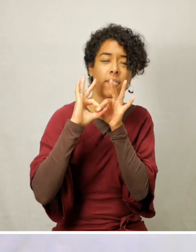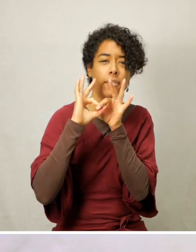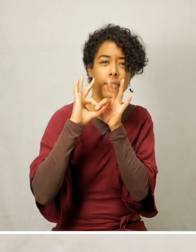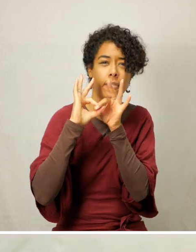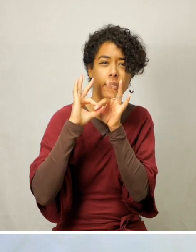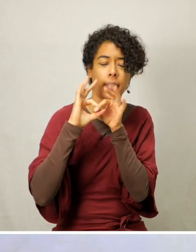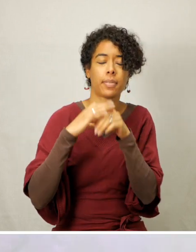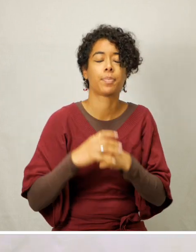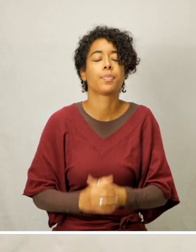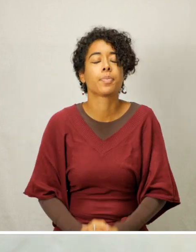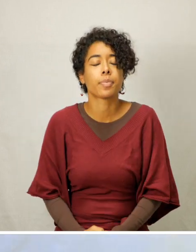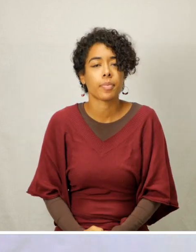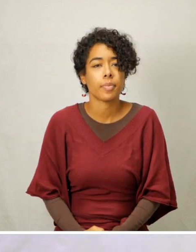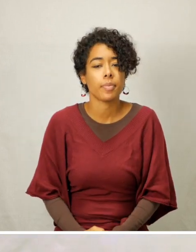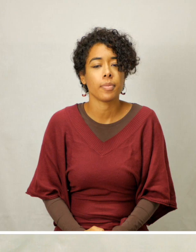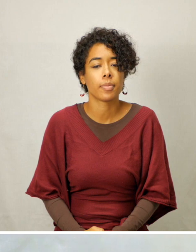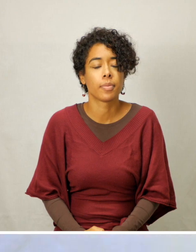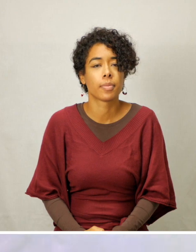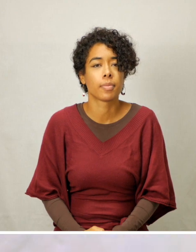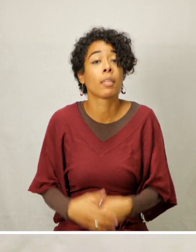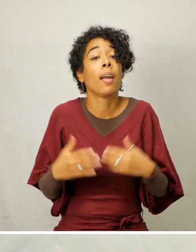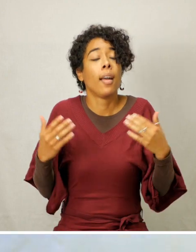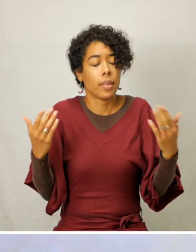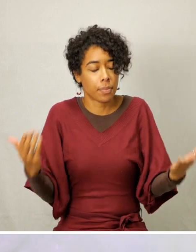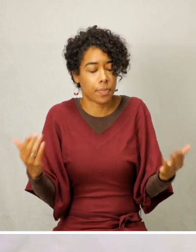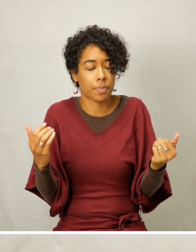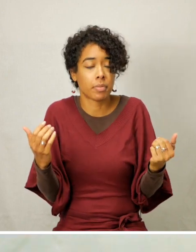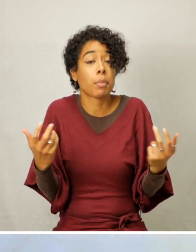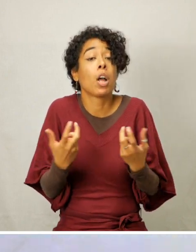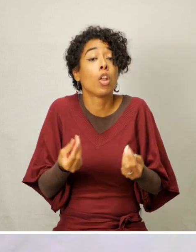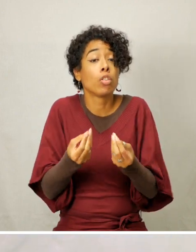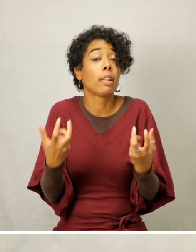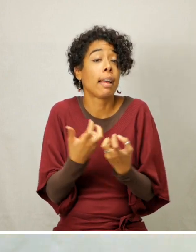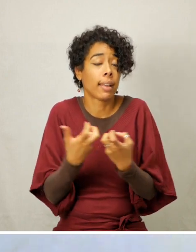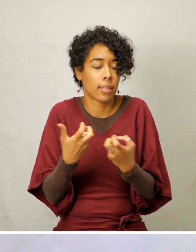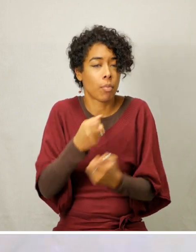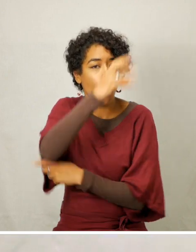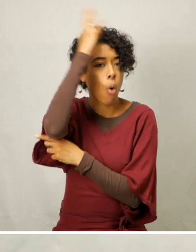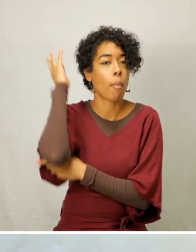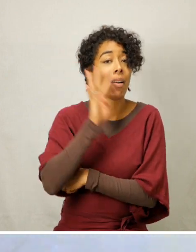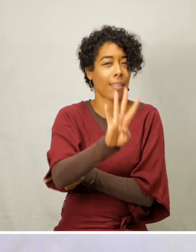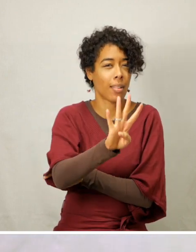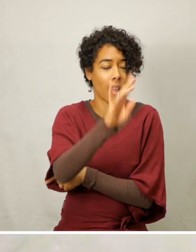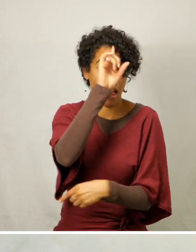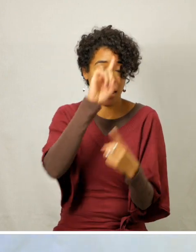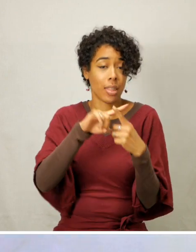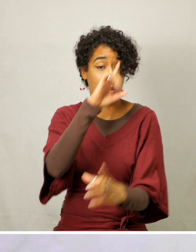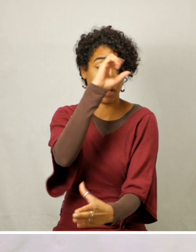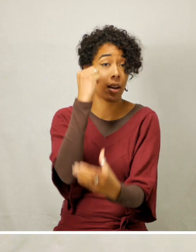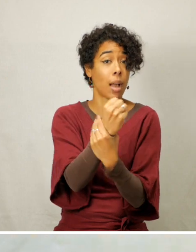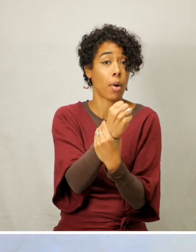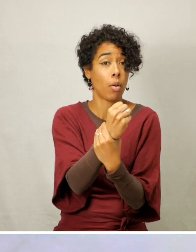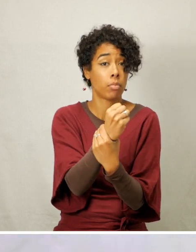temps en nous rappelant justement un exemple dans Romains 4 qui parle d'Abraham, qui ne va pas considérer, la